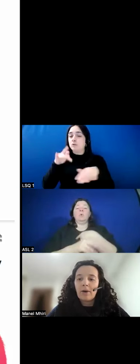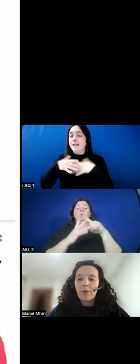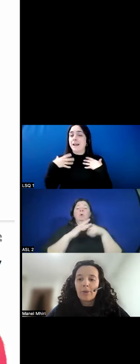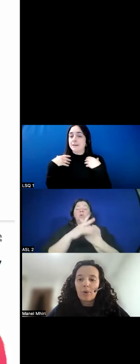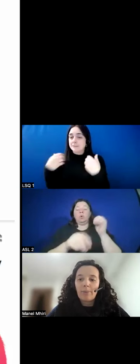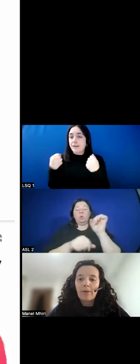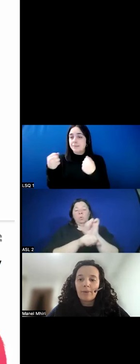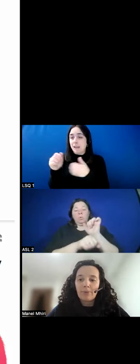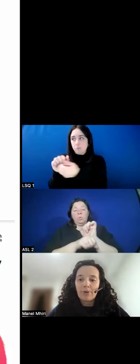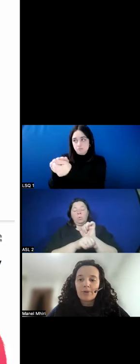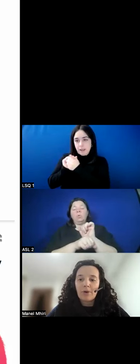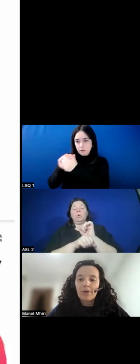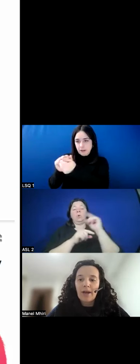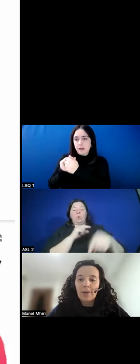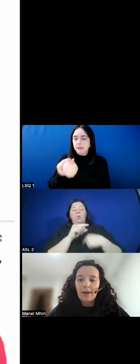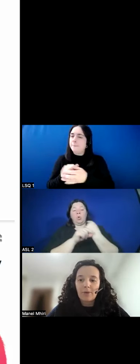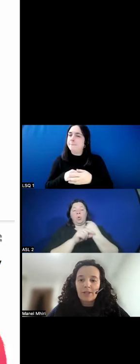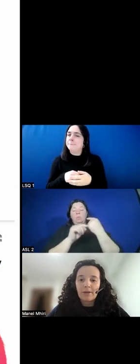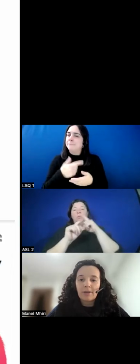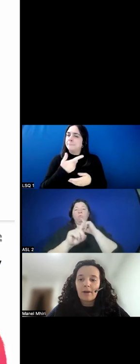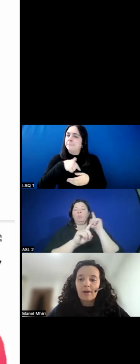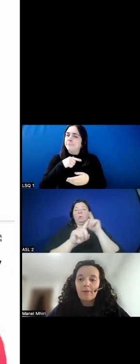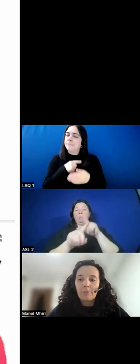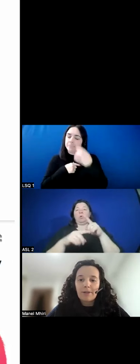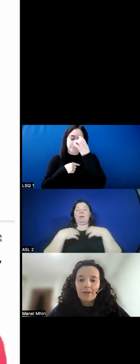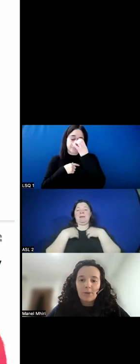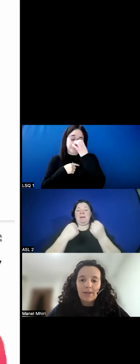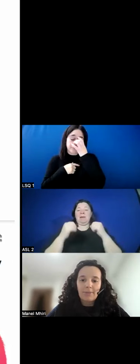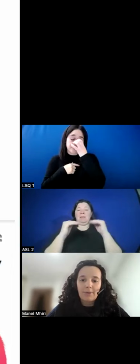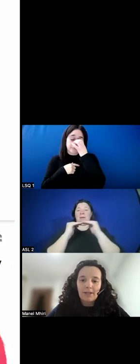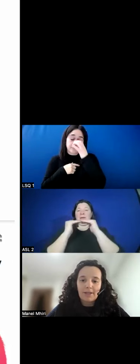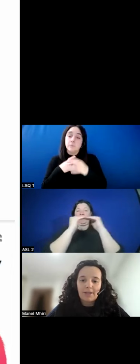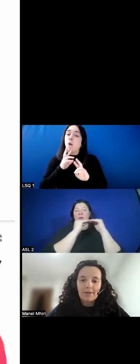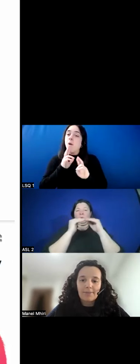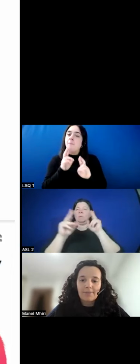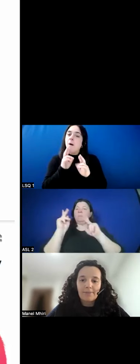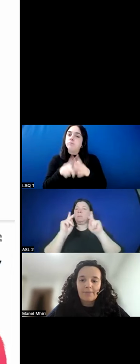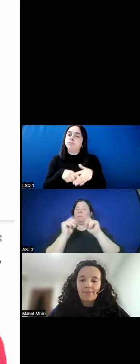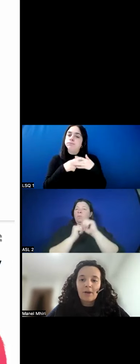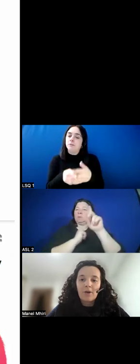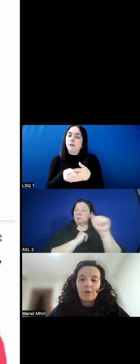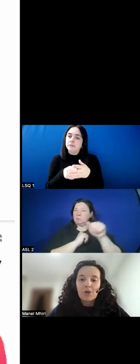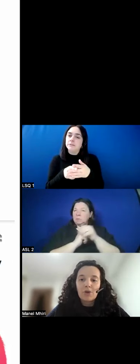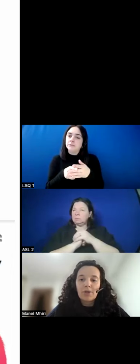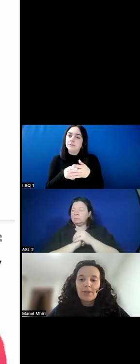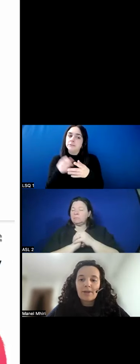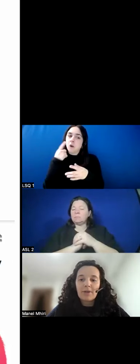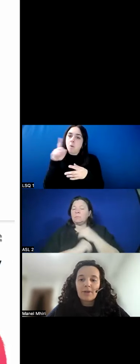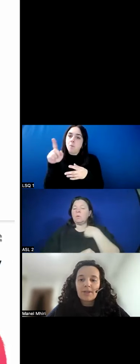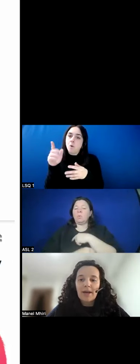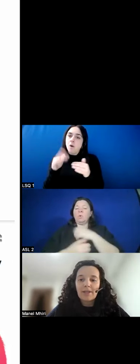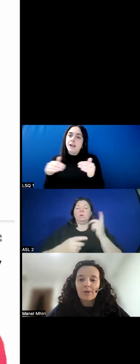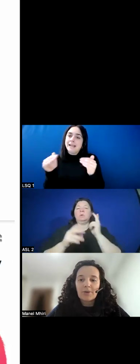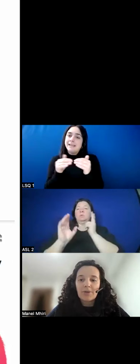Quand nous avons commencé à travailler sur un rapport mondial sur l'équité en matière de santé pour les personnes